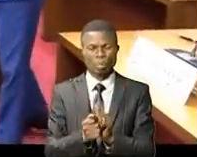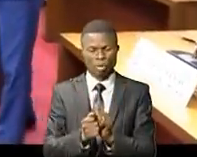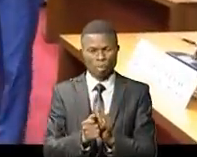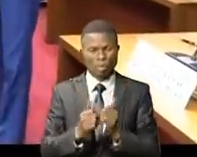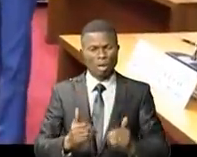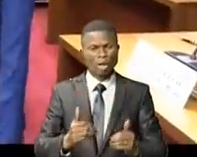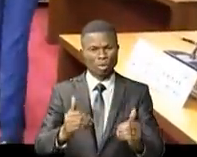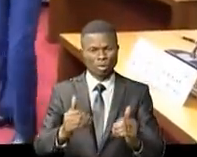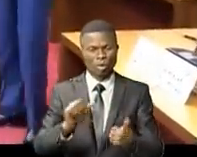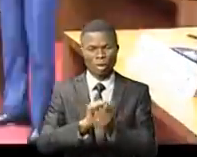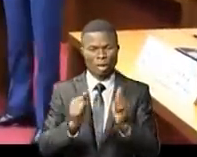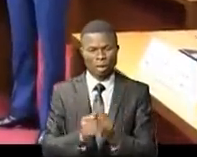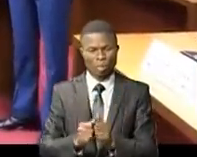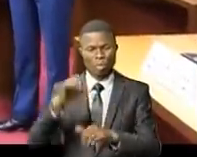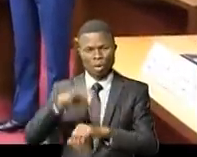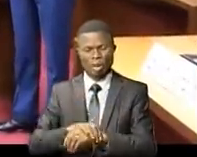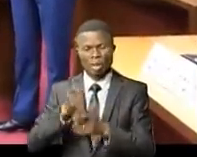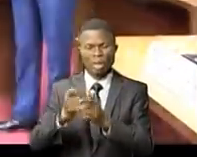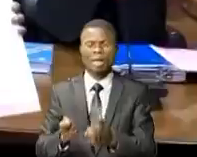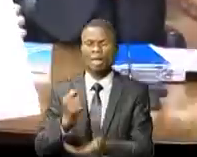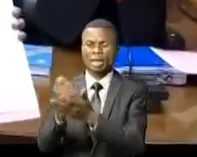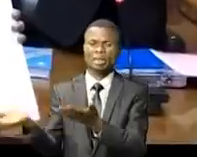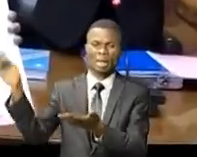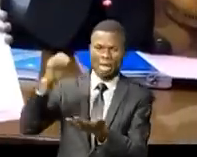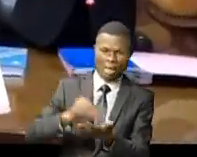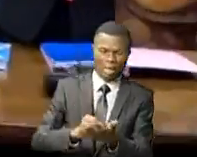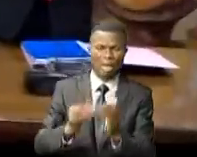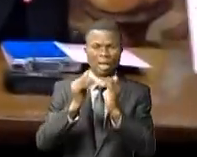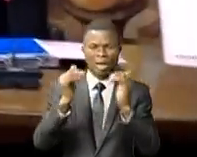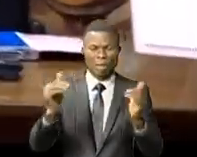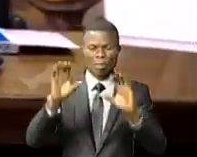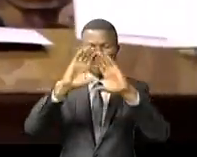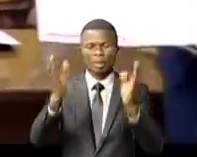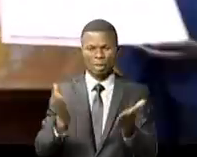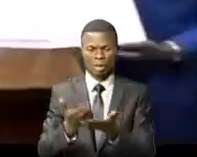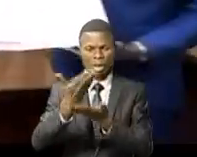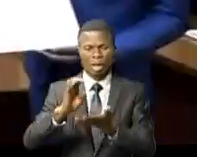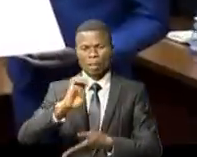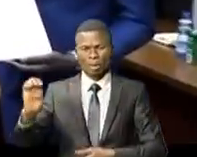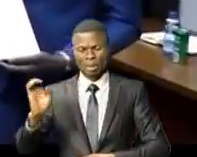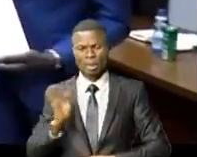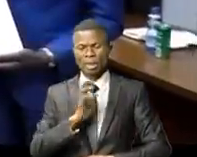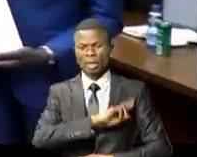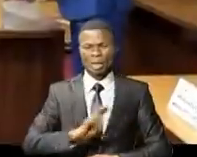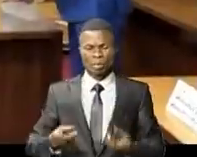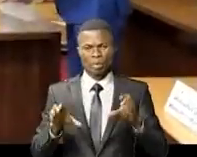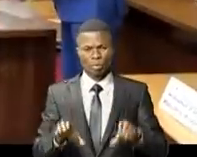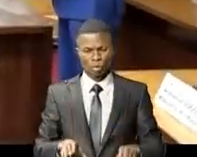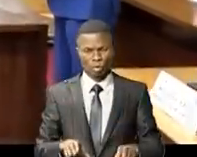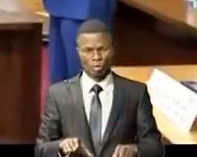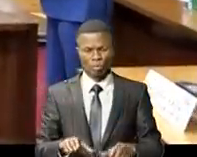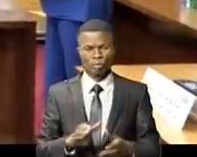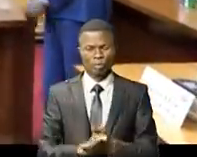en termes de désarmement, de réinsertion et de stabilisation des communautés de la partie est de la République démocratique du Congo.